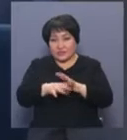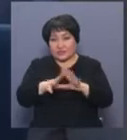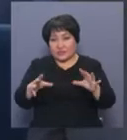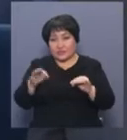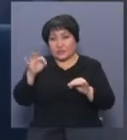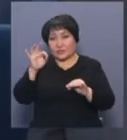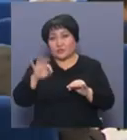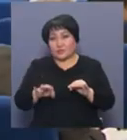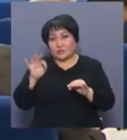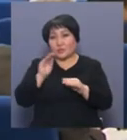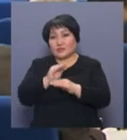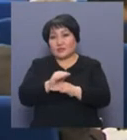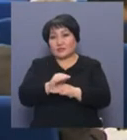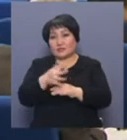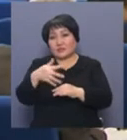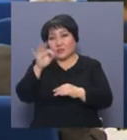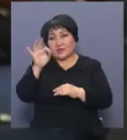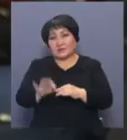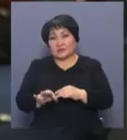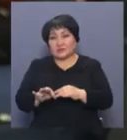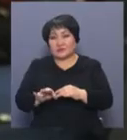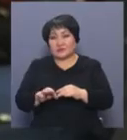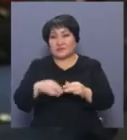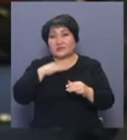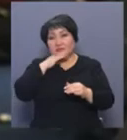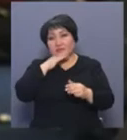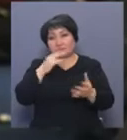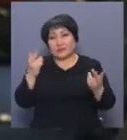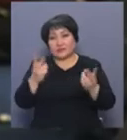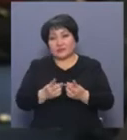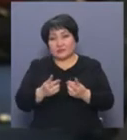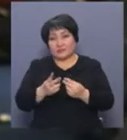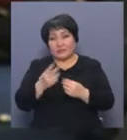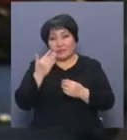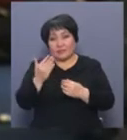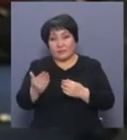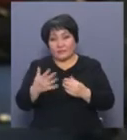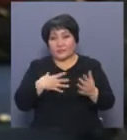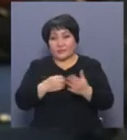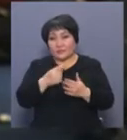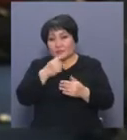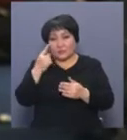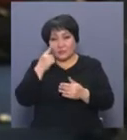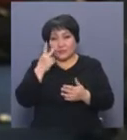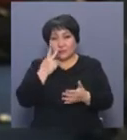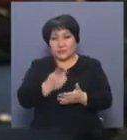үлестері 50%-ға дейін жетуі керек. Олар өз көзімен көріп, өшірде көптеген